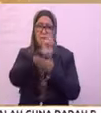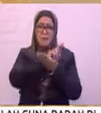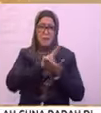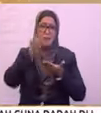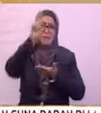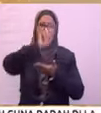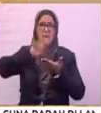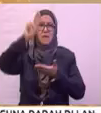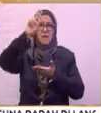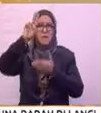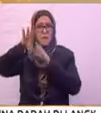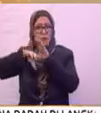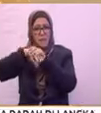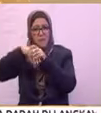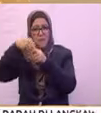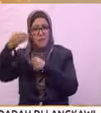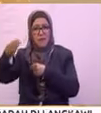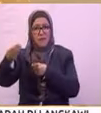dah mengeluarkan